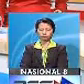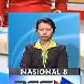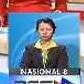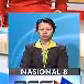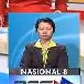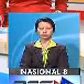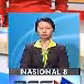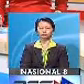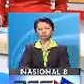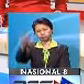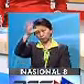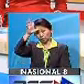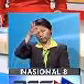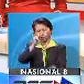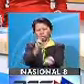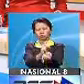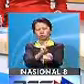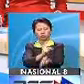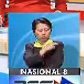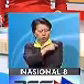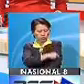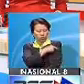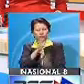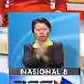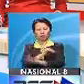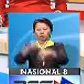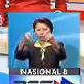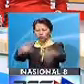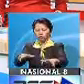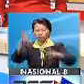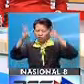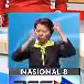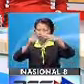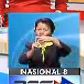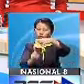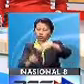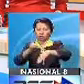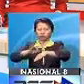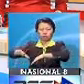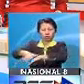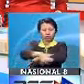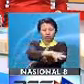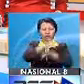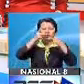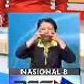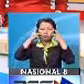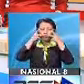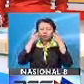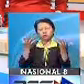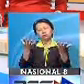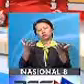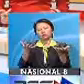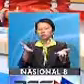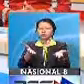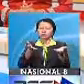dalam perkembangan lain Bapa jururawat Hospital umum Sarawak yang hilang dan dikhuatiri lemas di Pantai Pasir Panjang kuuching pula reda